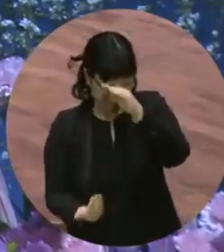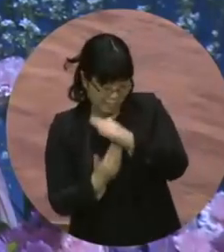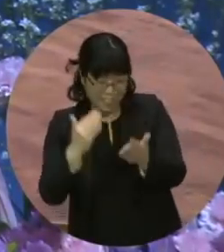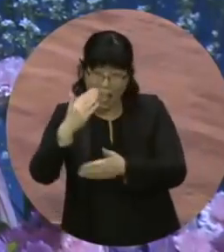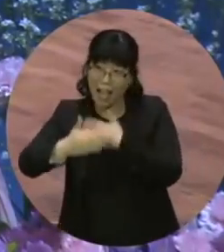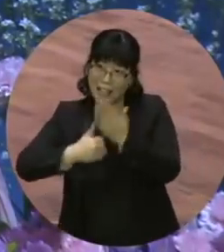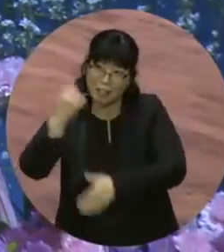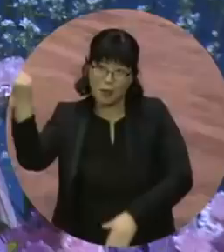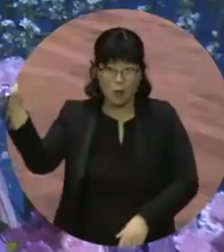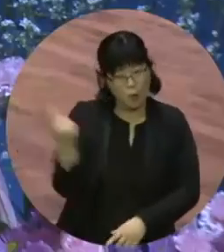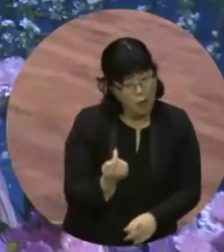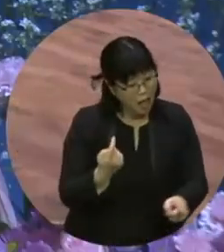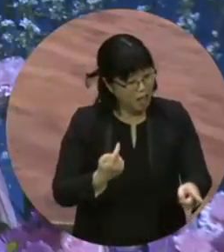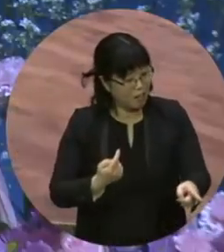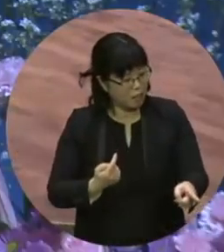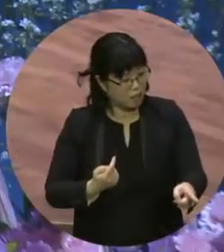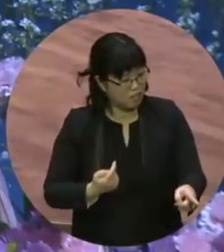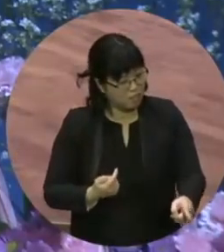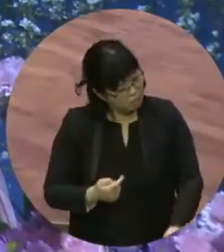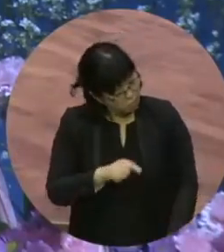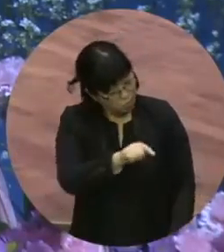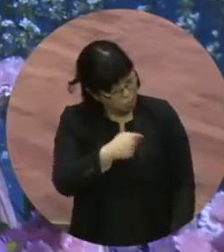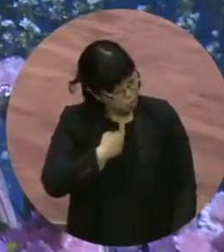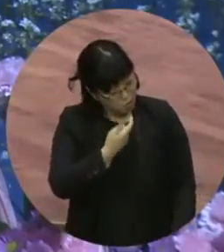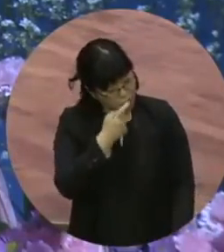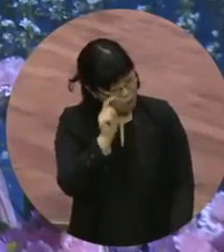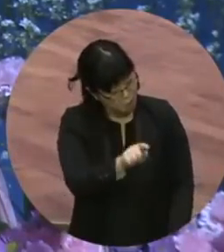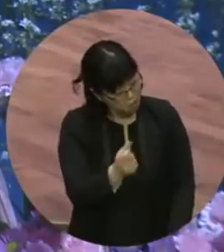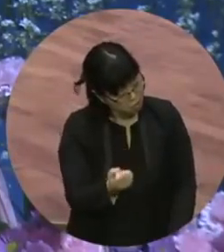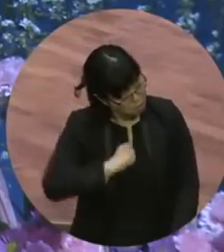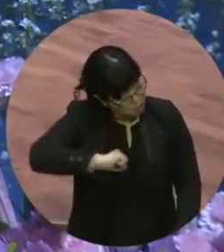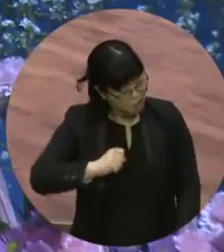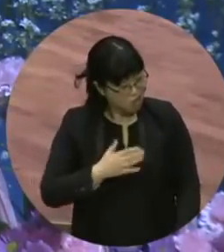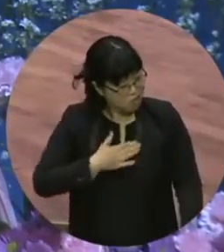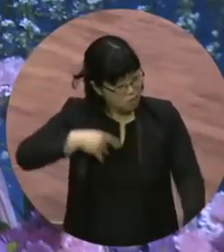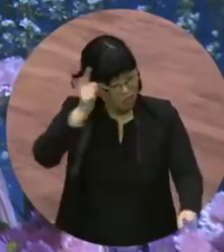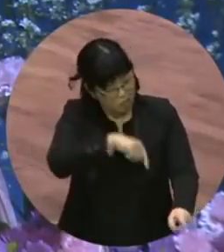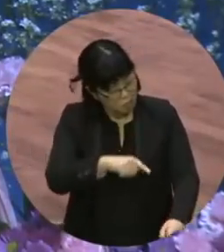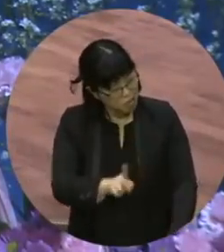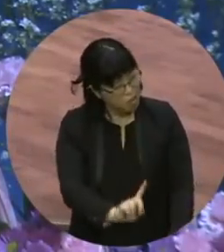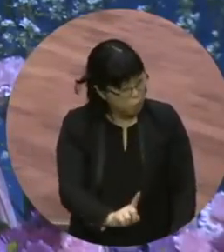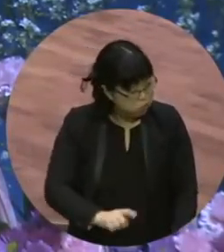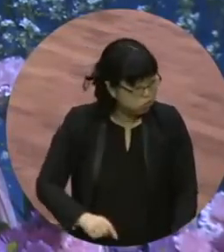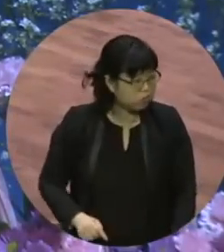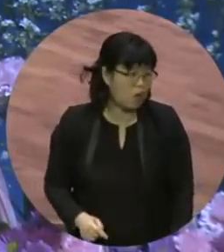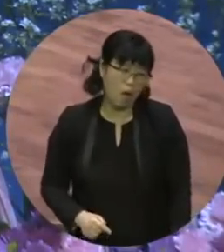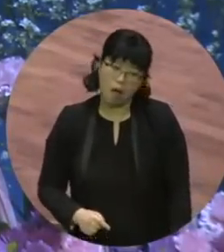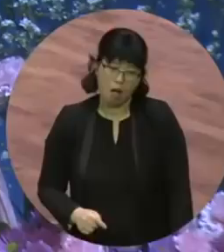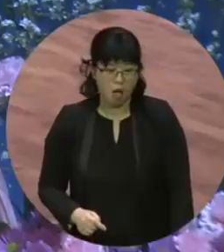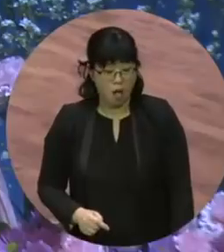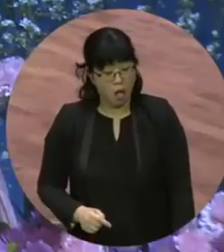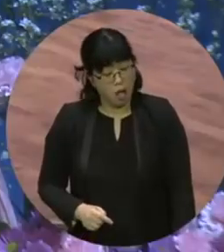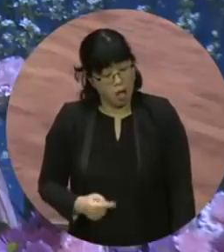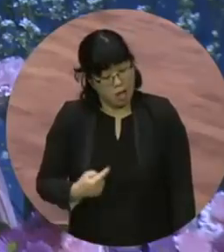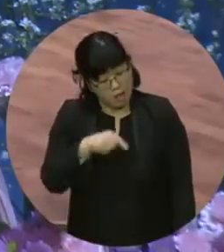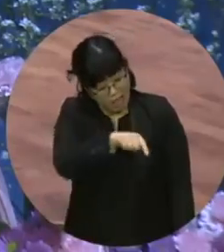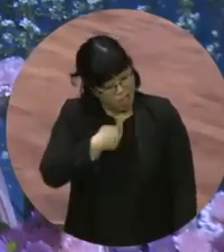내 같으면 되게 기분 나쁠 것 같아. 이 자식이 말이야. 내가 여기까지인데